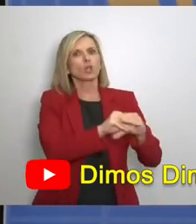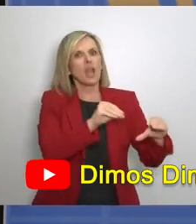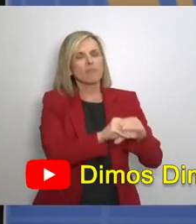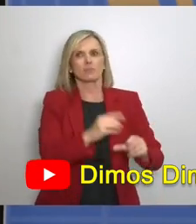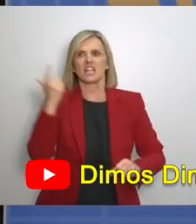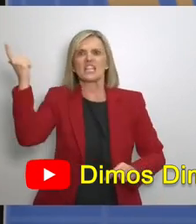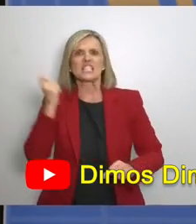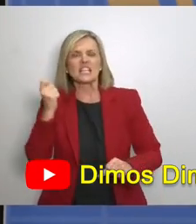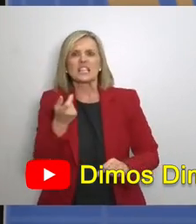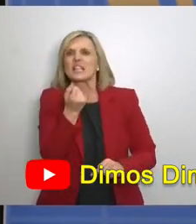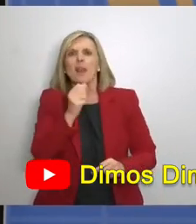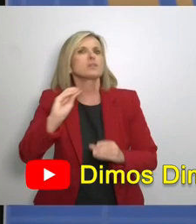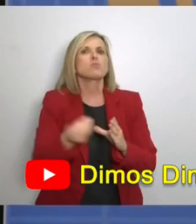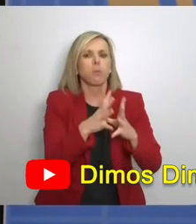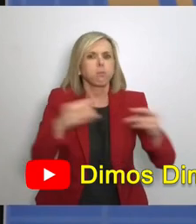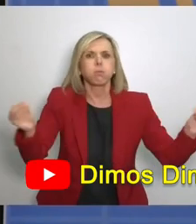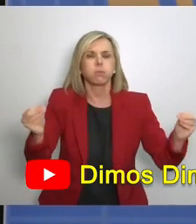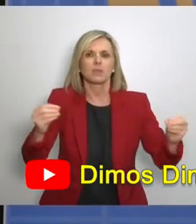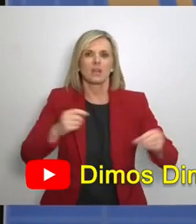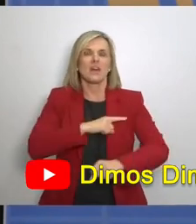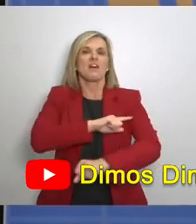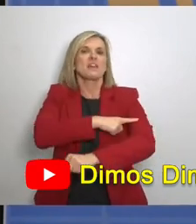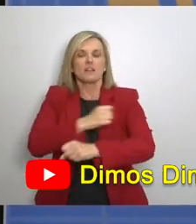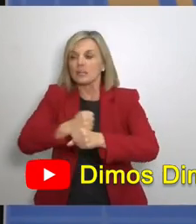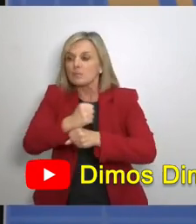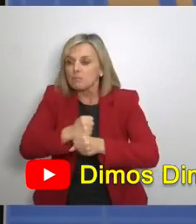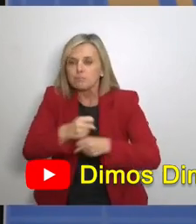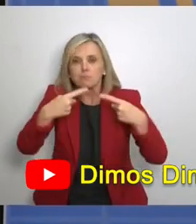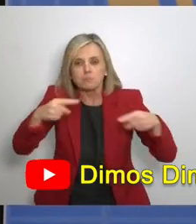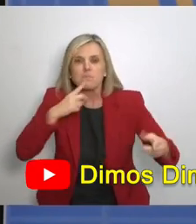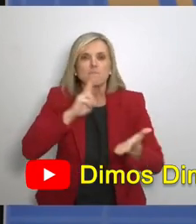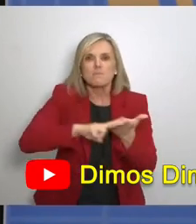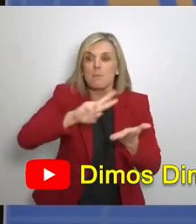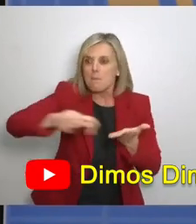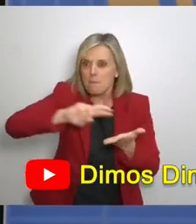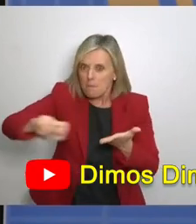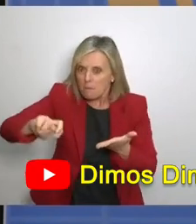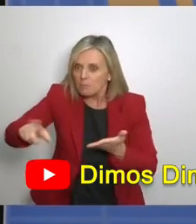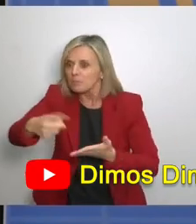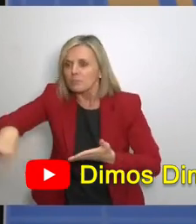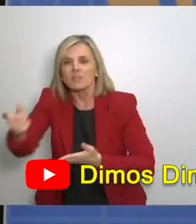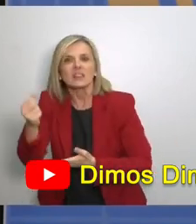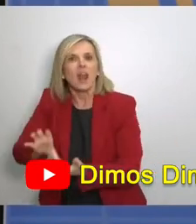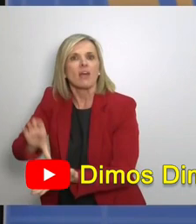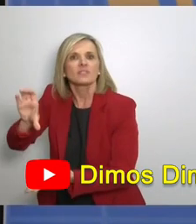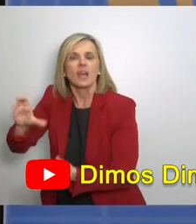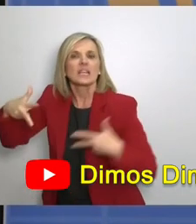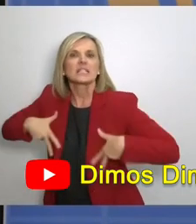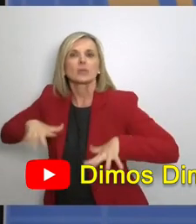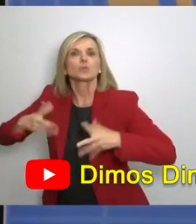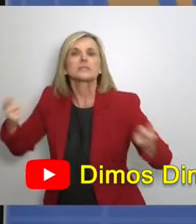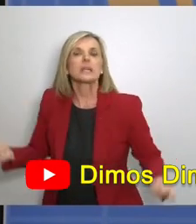συνταξιοδοτικό όσσο και για την ιατροφαρμακευτική περίθαλψη εξασφαλίζουμε όλες και εγγυόμαστε όλες